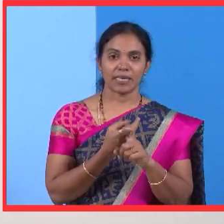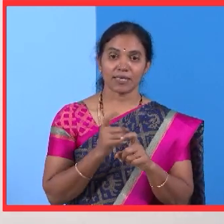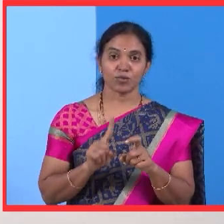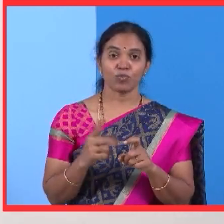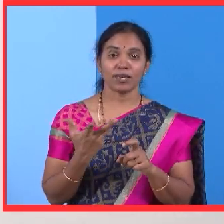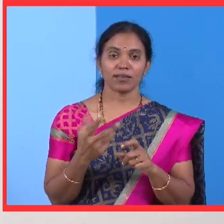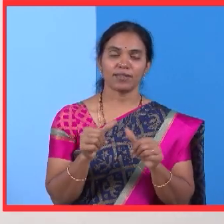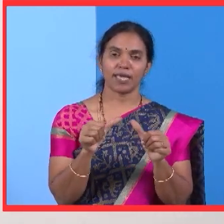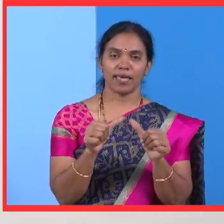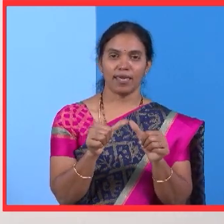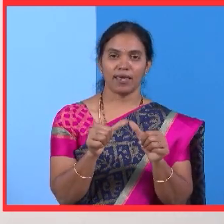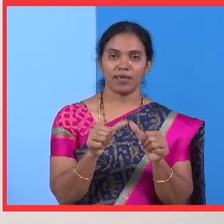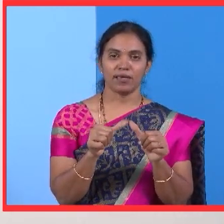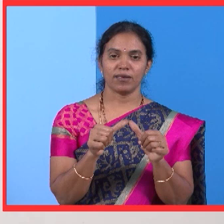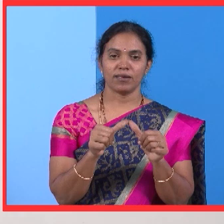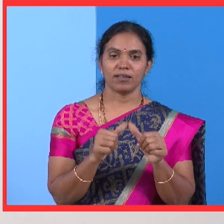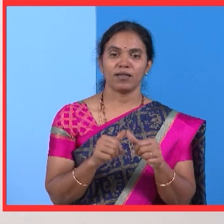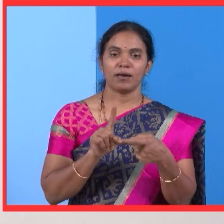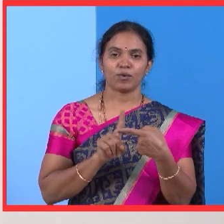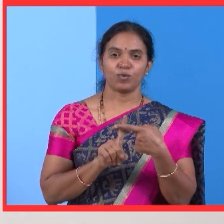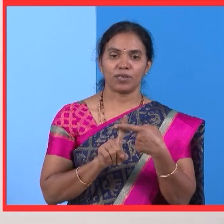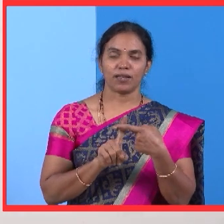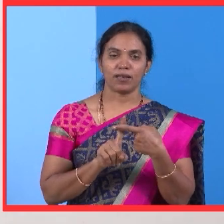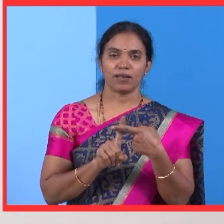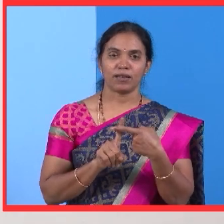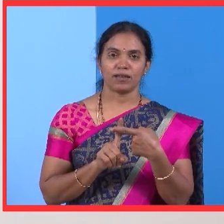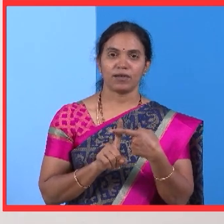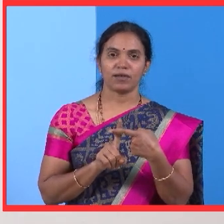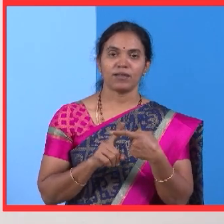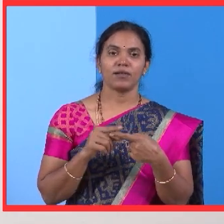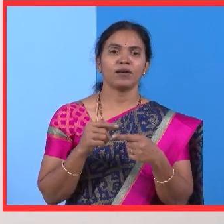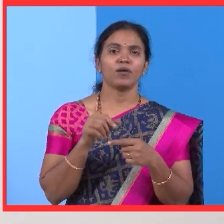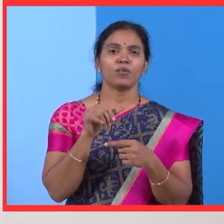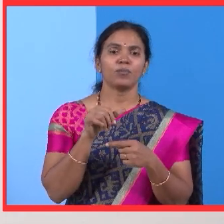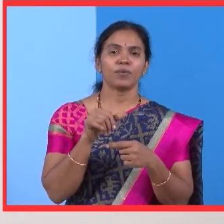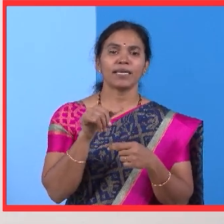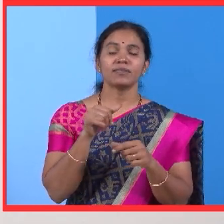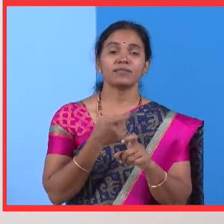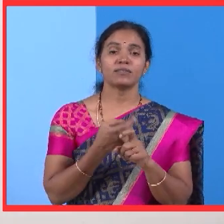எக்ஸ் ஒன்னு ஏ, எக்ஸ் டூ ஏ ப்ளஸ் டூ பி